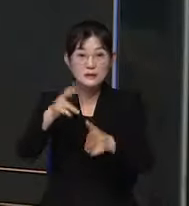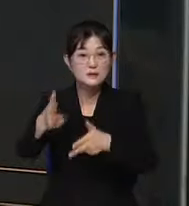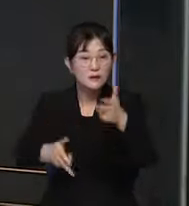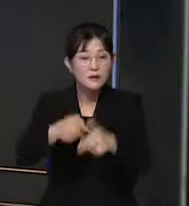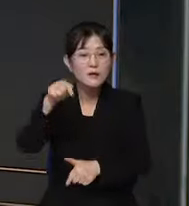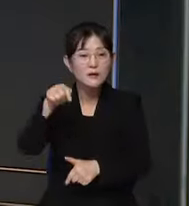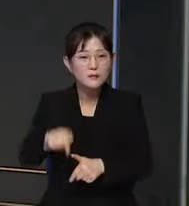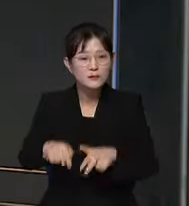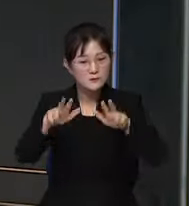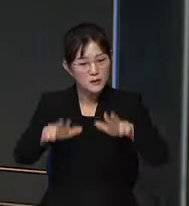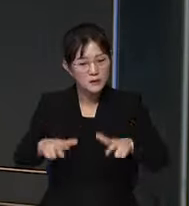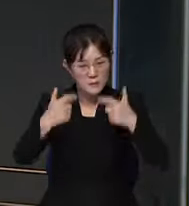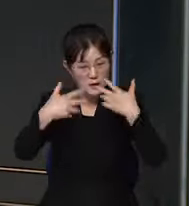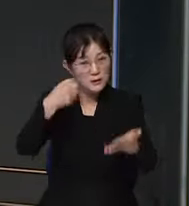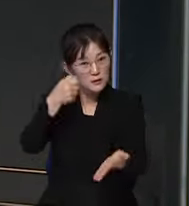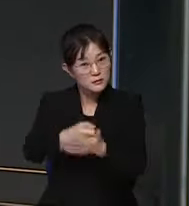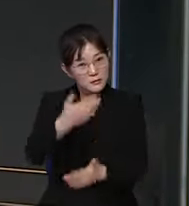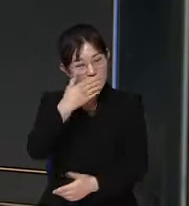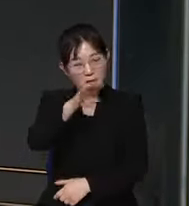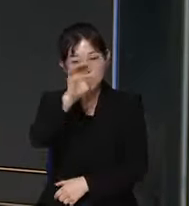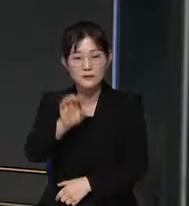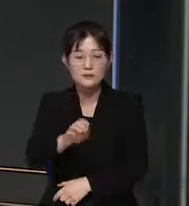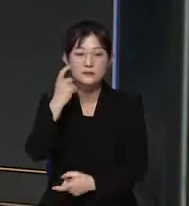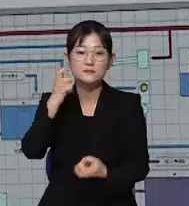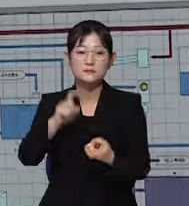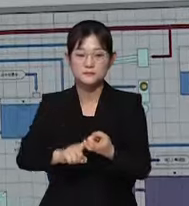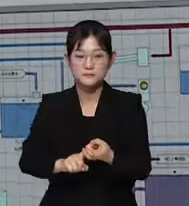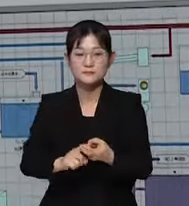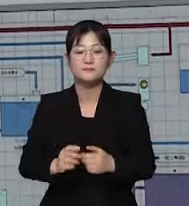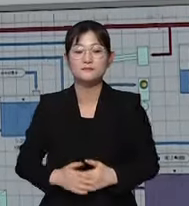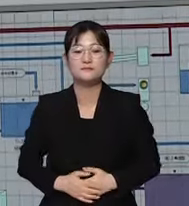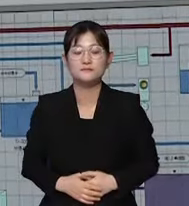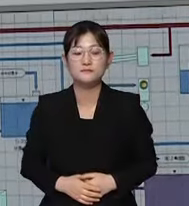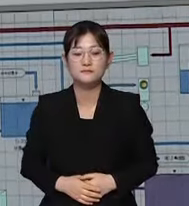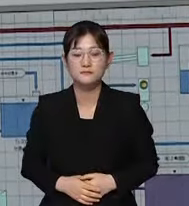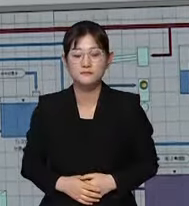이번에는 본궤도에 오를 수 있을지 주목됩니다. KBC 정경원입니다.